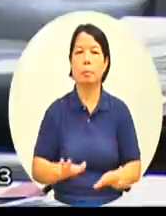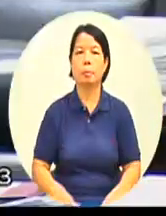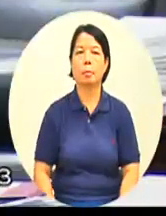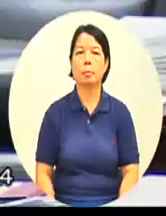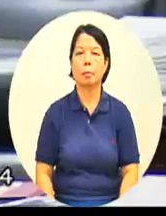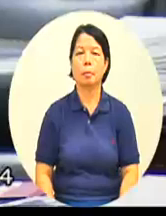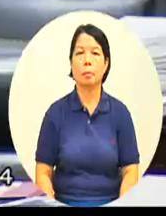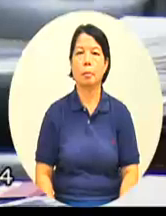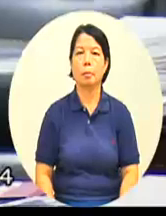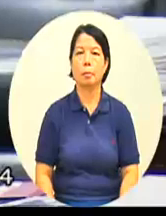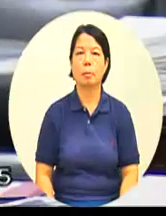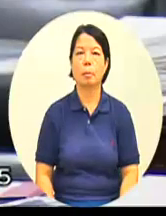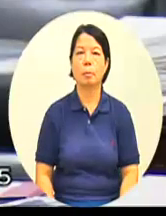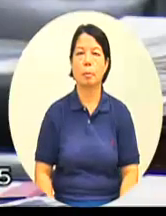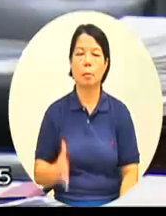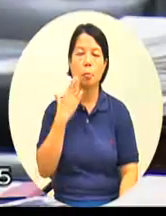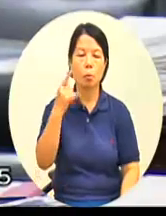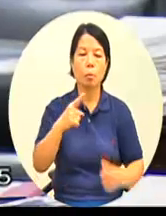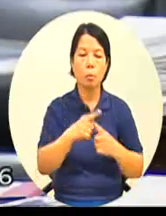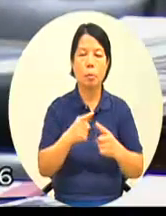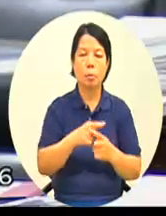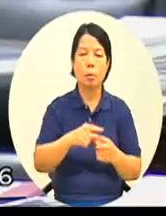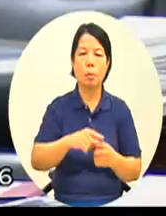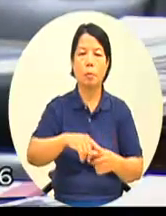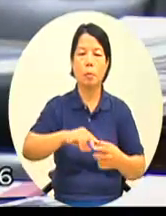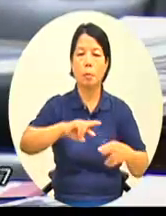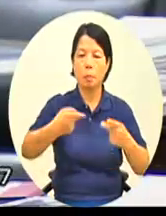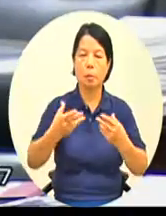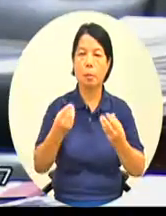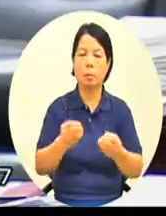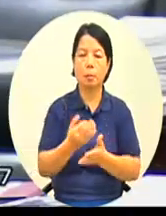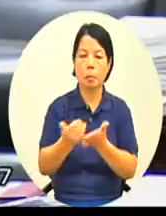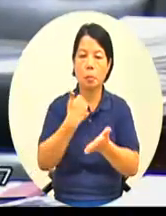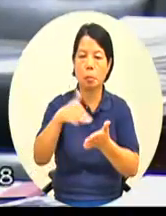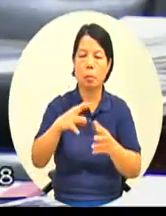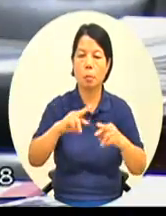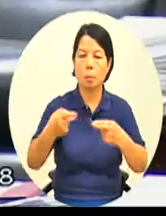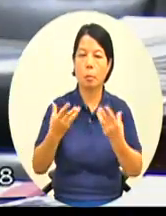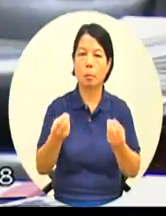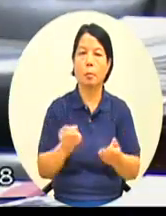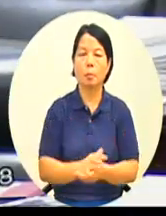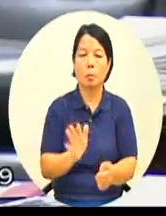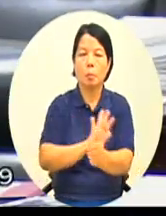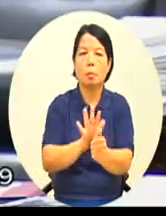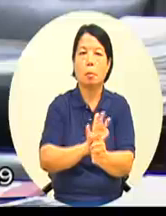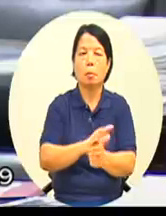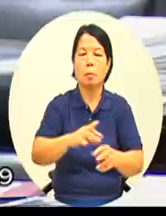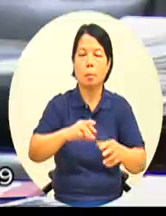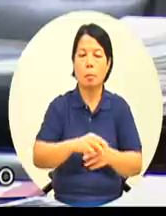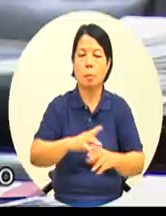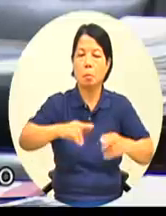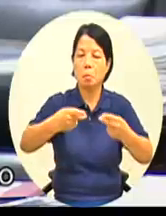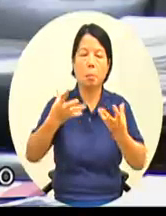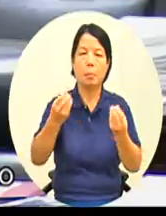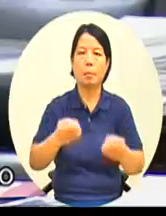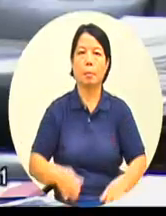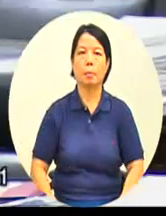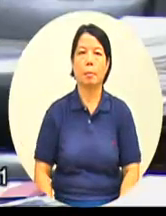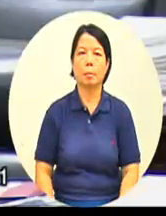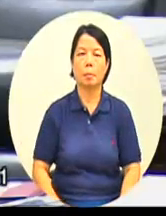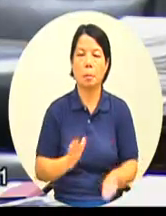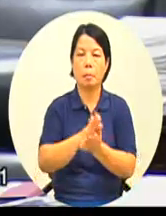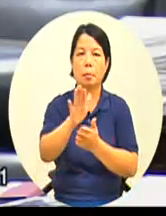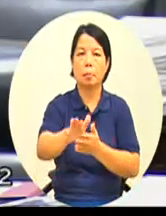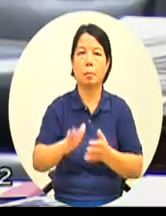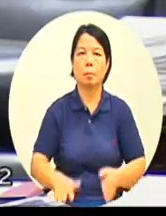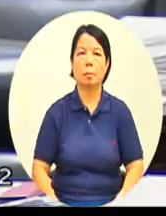的是，如果人员编制没有变，经费也没有变，我希望你们服务的也没有变，好不好？因为未来我